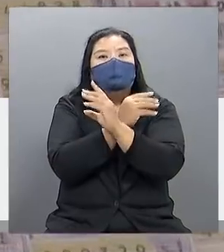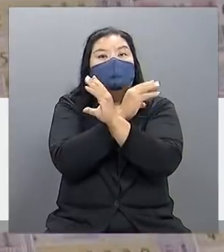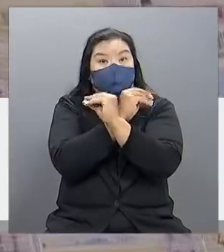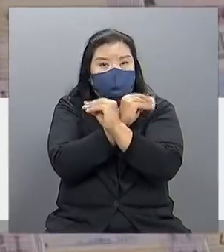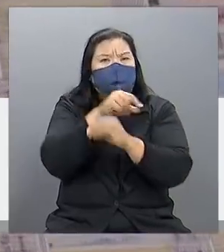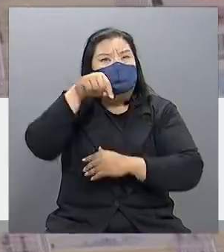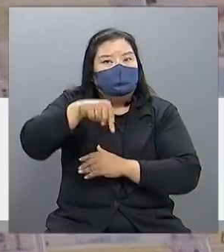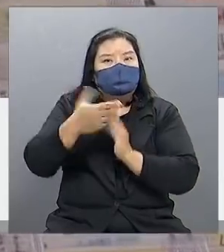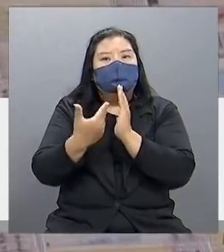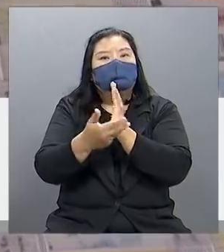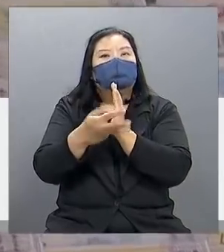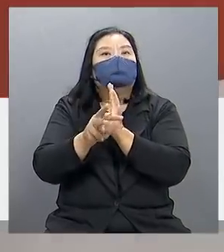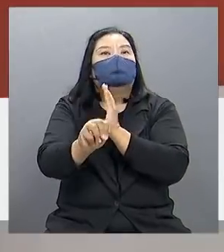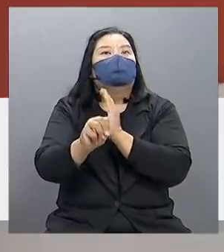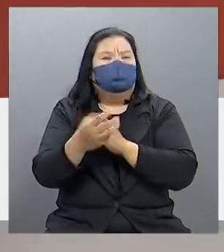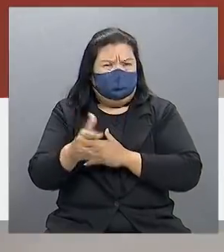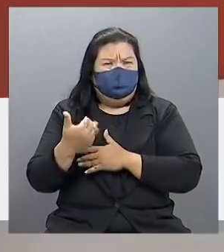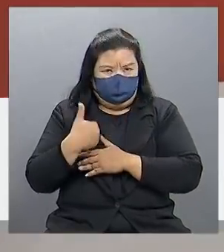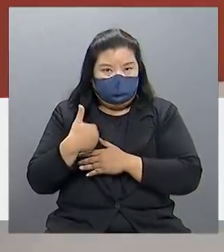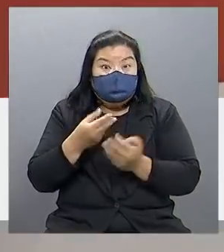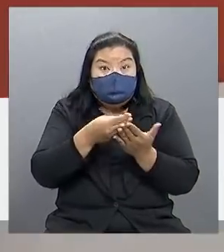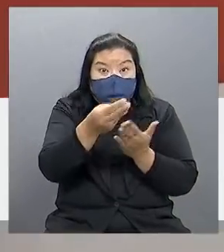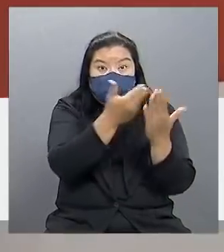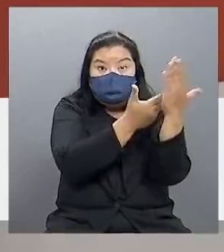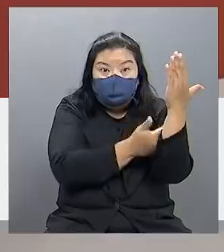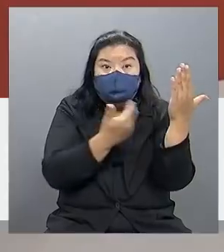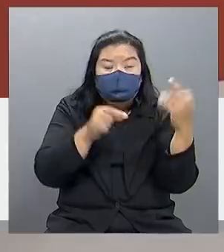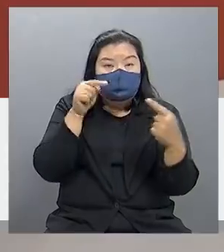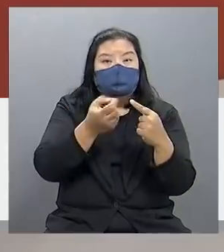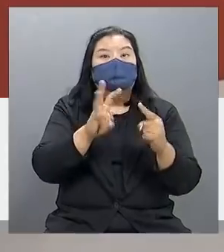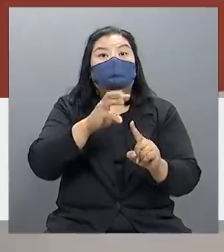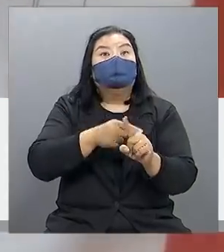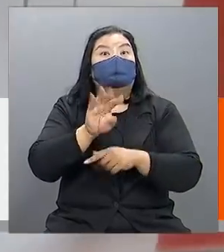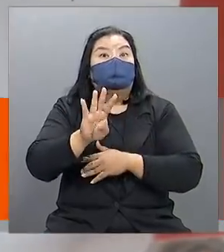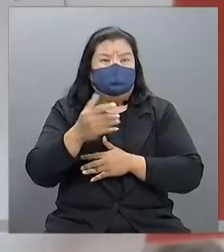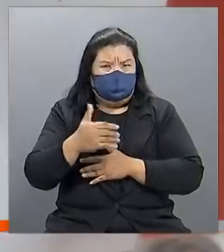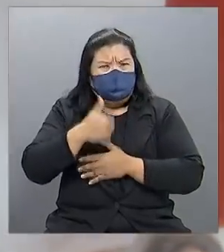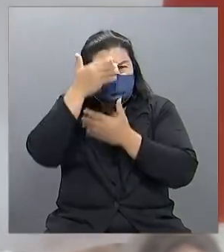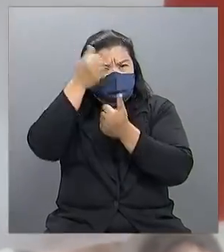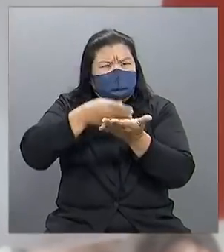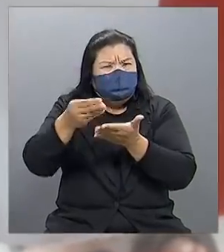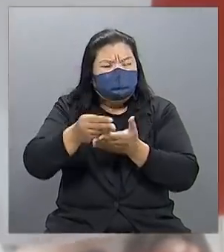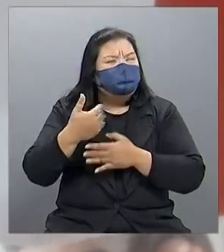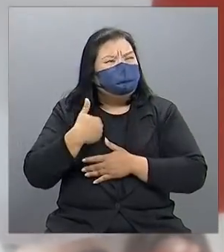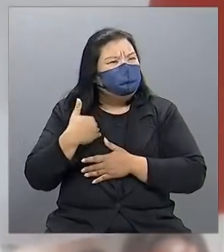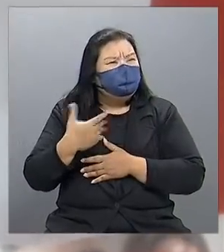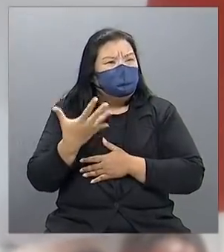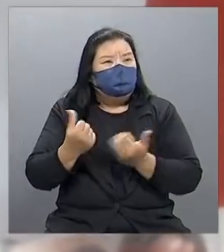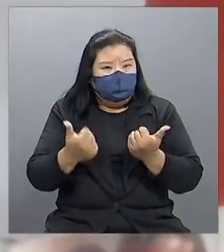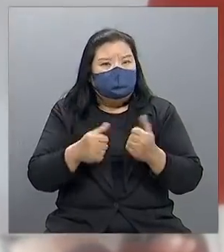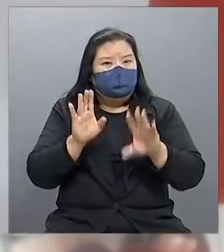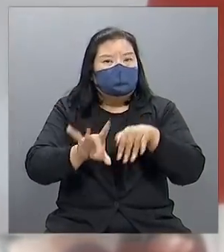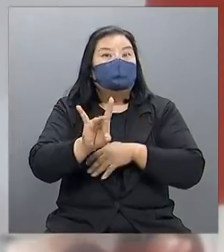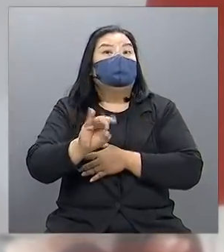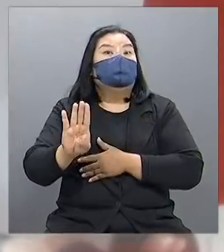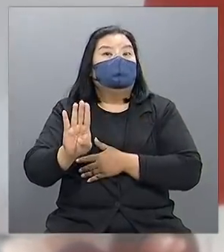ลูกค้ามาเลือกซื้อลอตเตอรี่งวดประจำวันที่16เมษายนลดลงนะคะราคาขายตอนนี้ใบละ80บาทแต่จำกัด